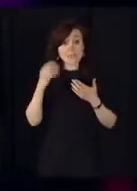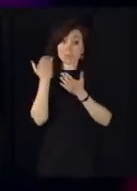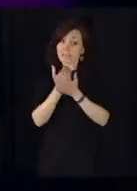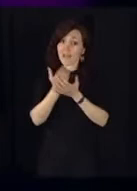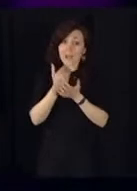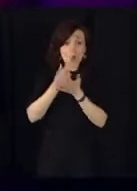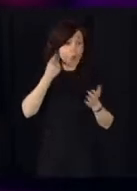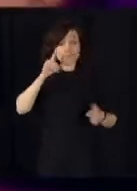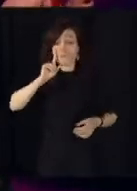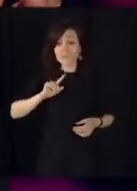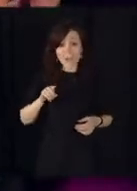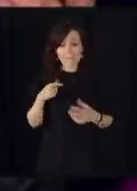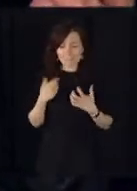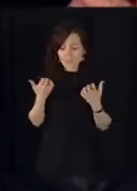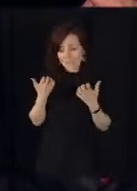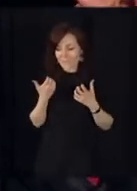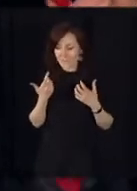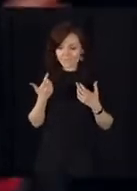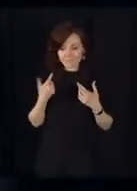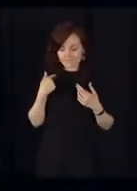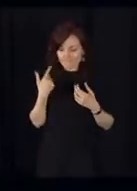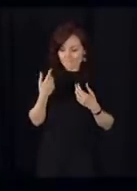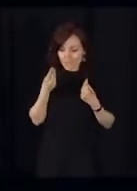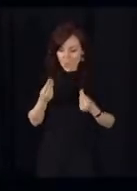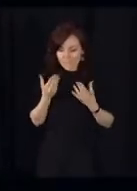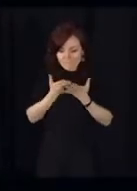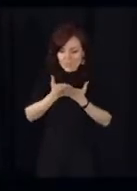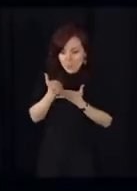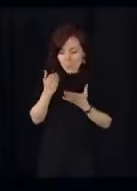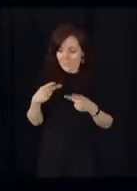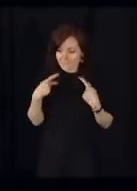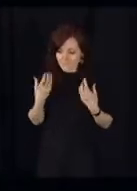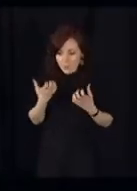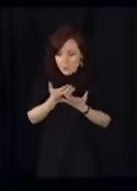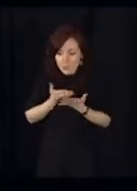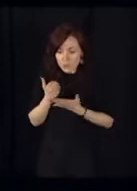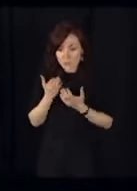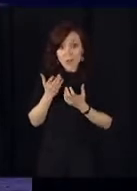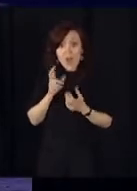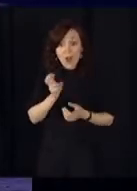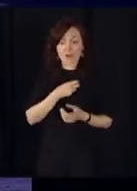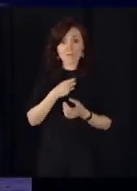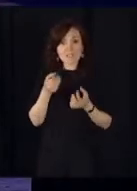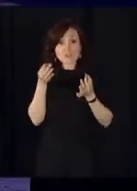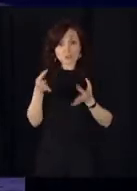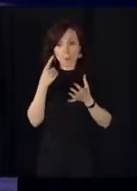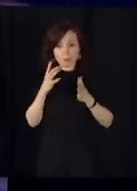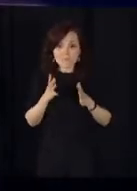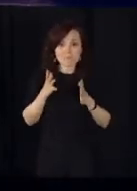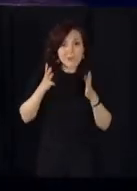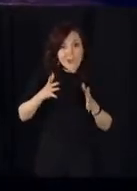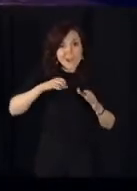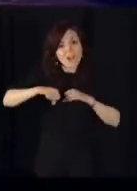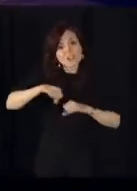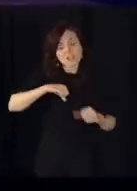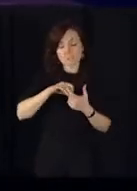salariée en quête de sens et vous trouvez du temps enfin pour vous engager. Vous êtes une